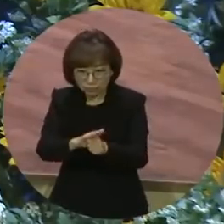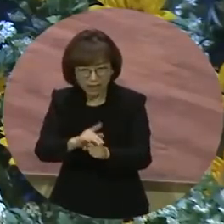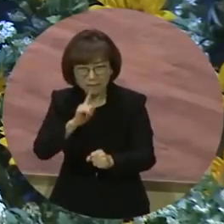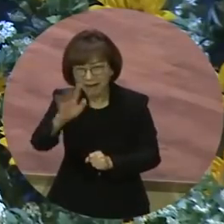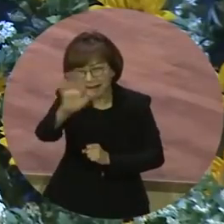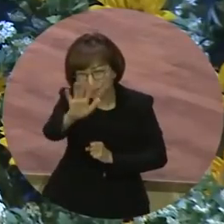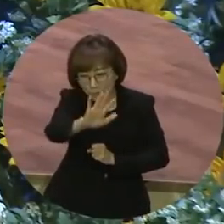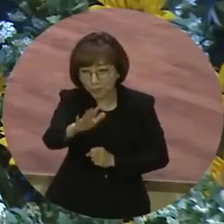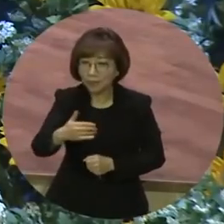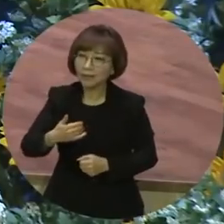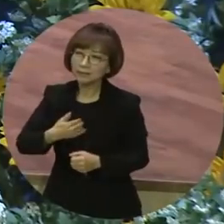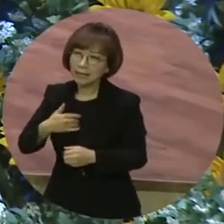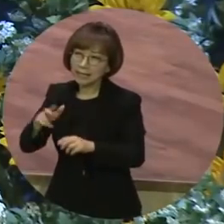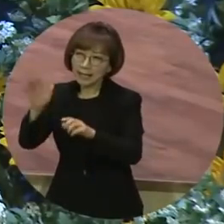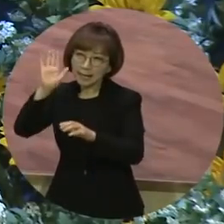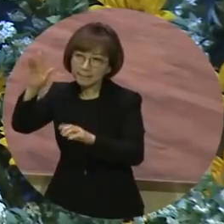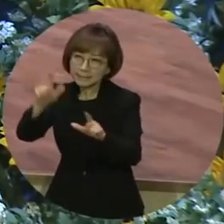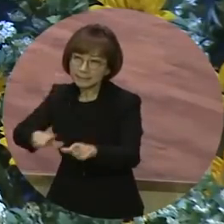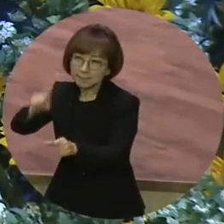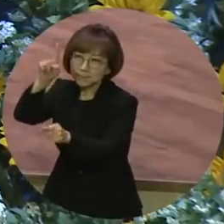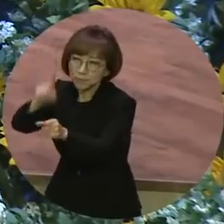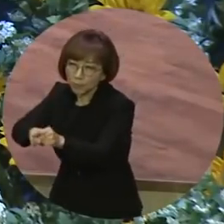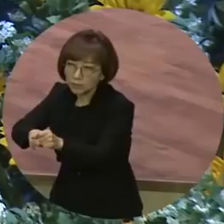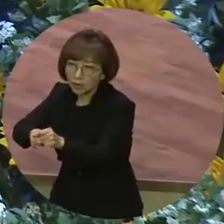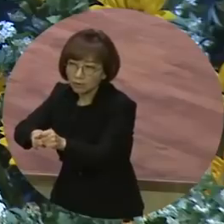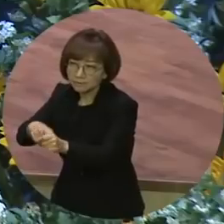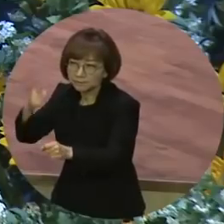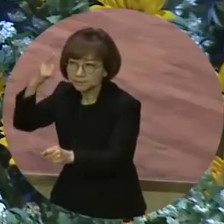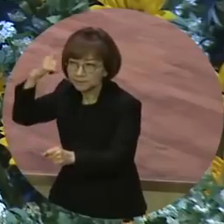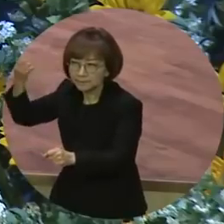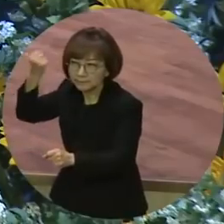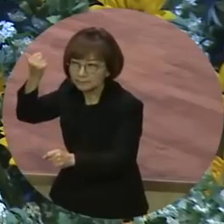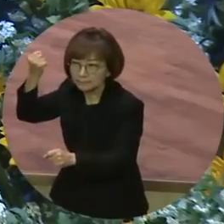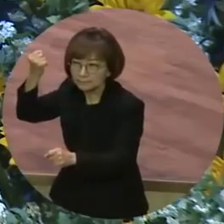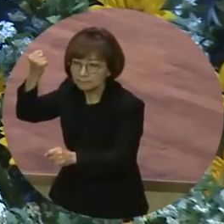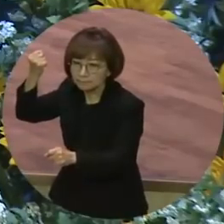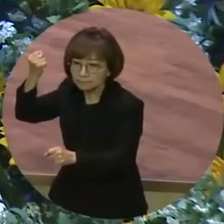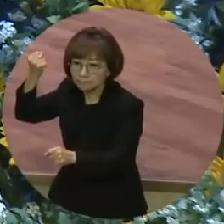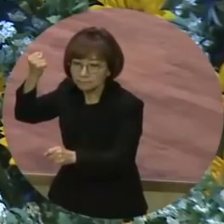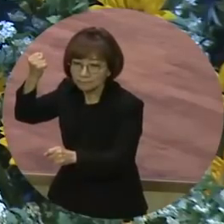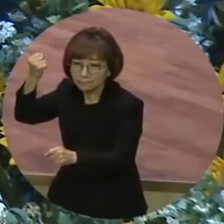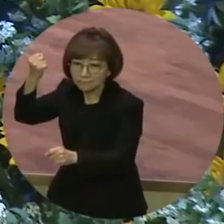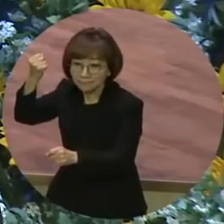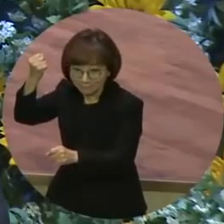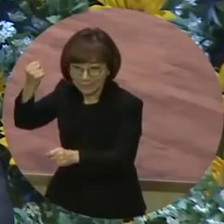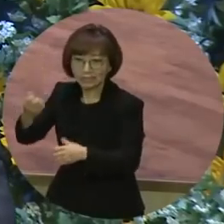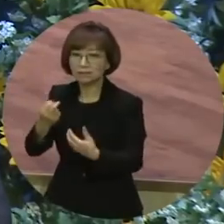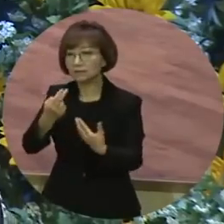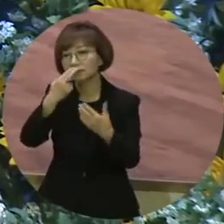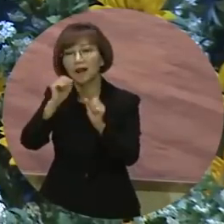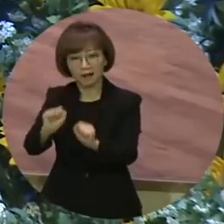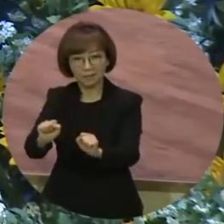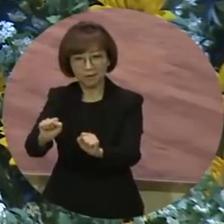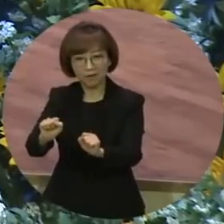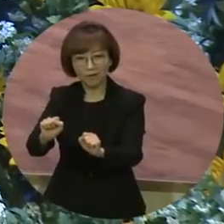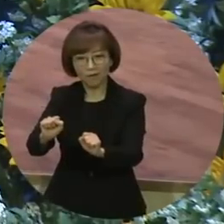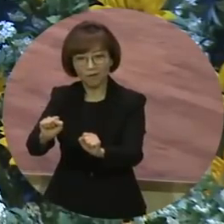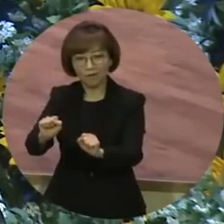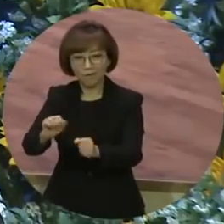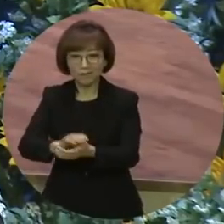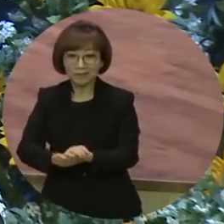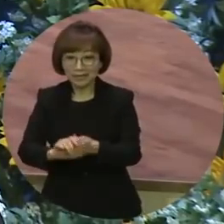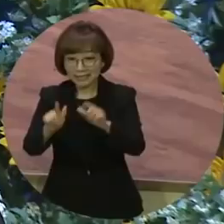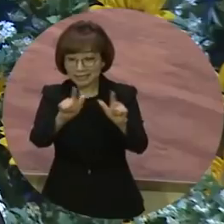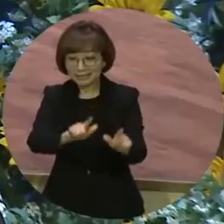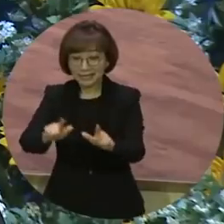가진 자. 생각이 다르지요. 많이 먹는다, 작게 먹는다 아니에요. 삶의